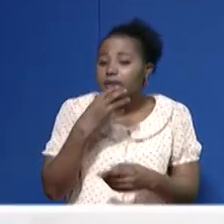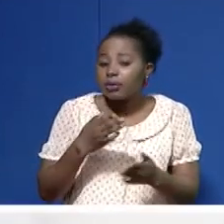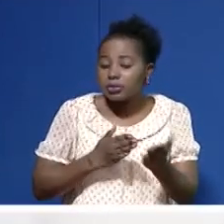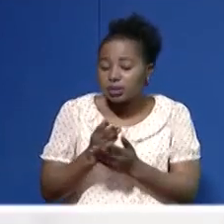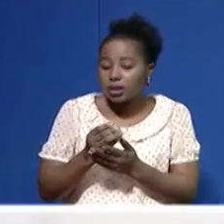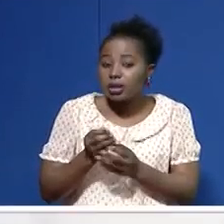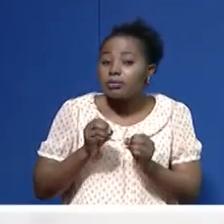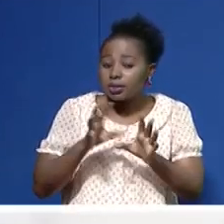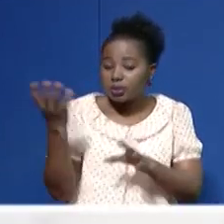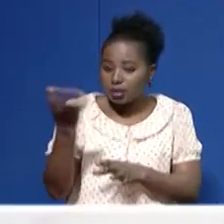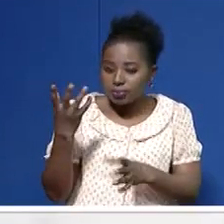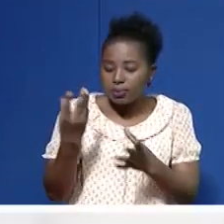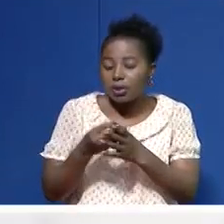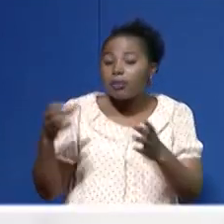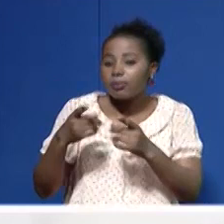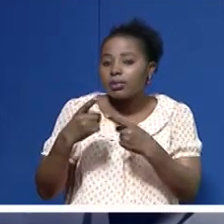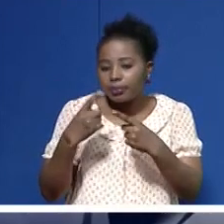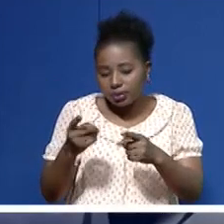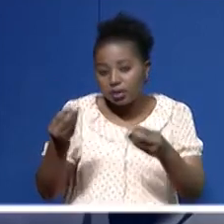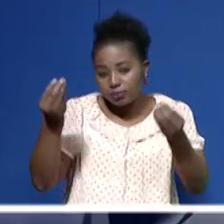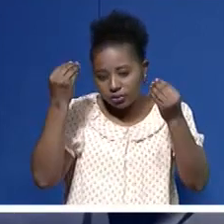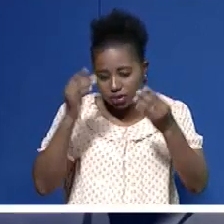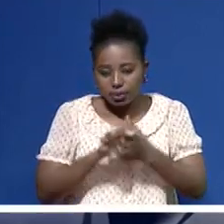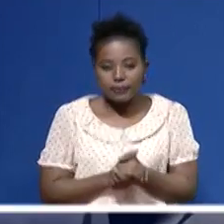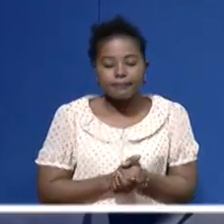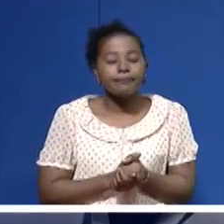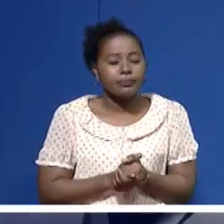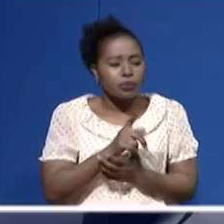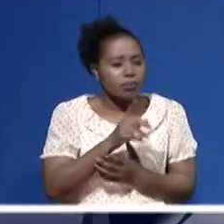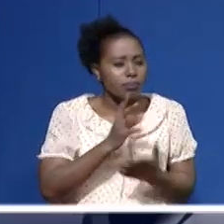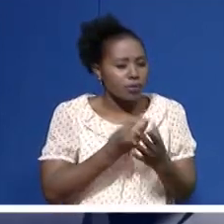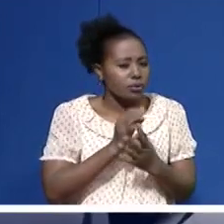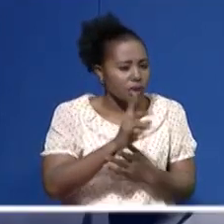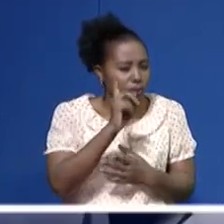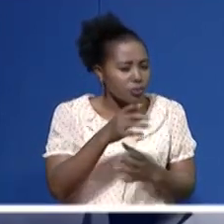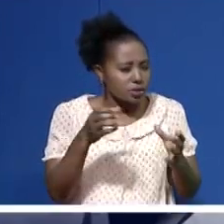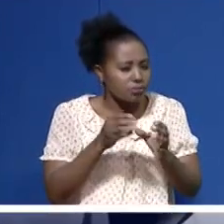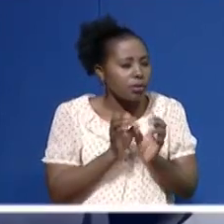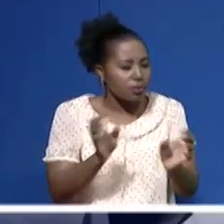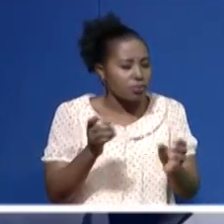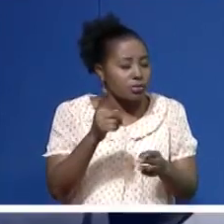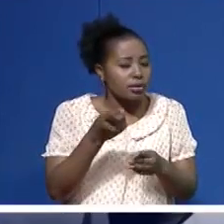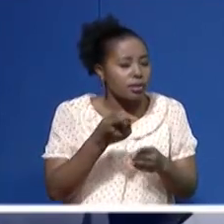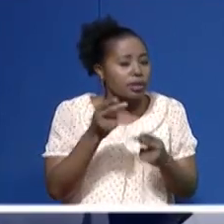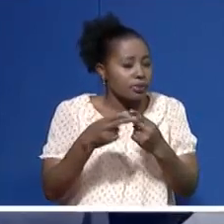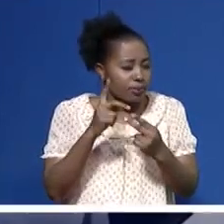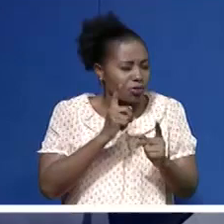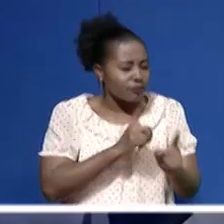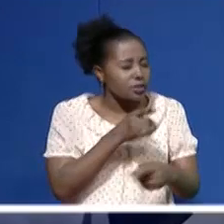na grupu mbalimbali katika kuelimisha. Wewe na wenzako mko kwenye timu maalum ya madaktari wanaofuatilia